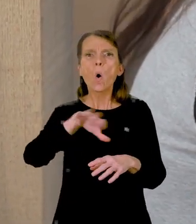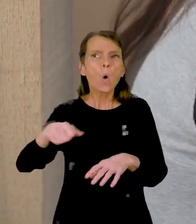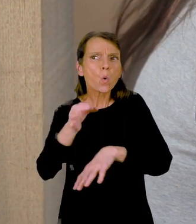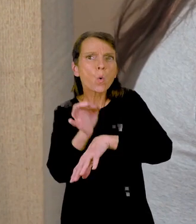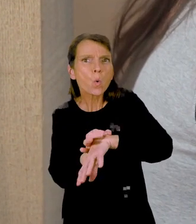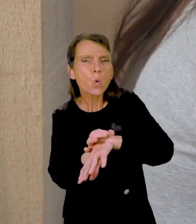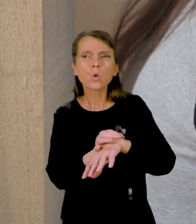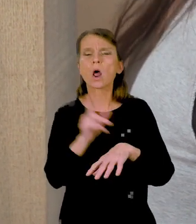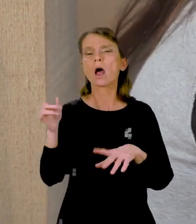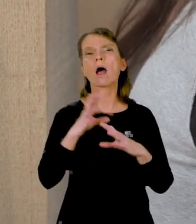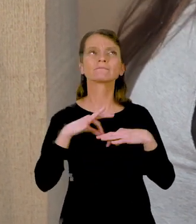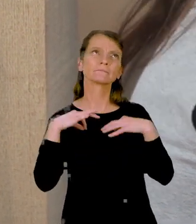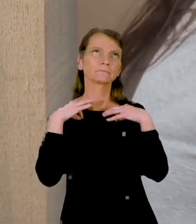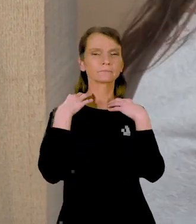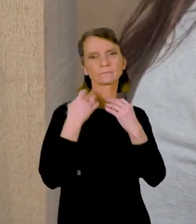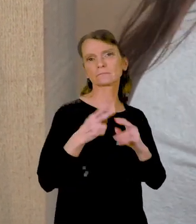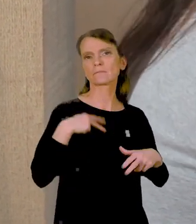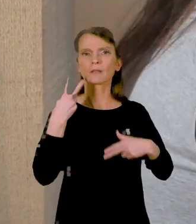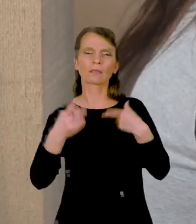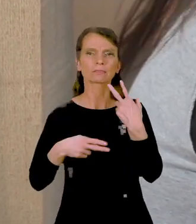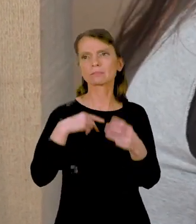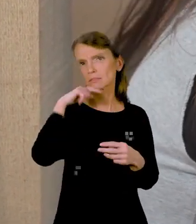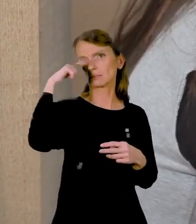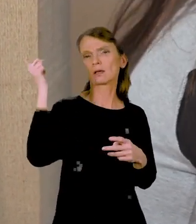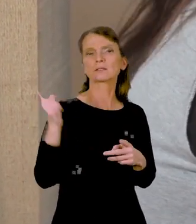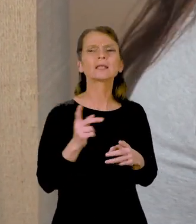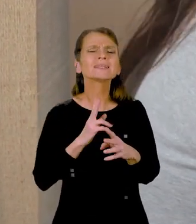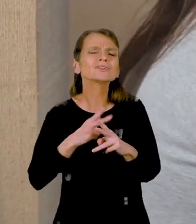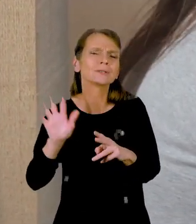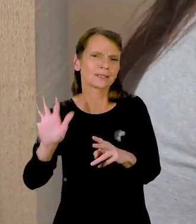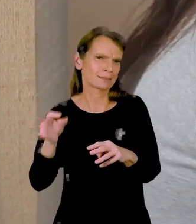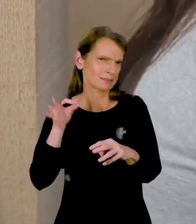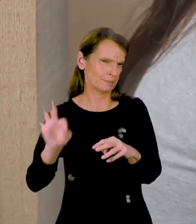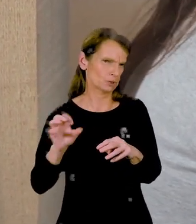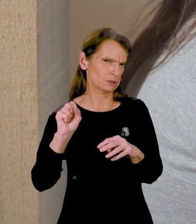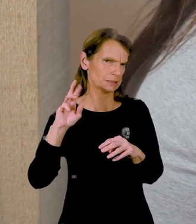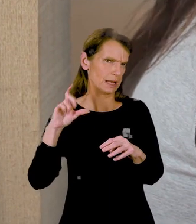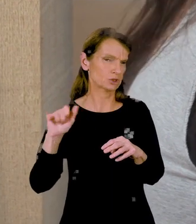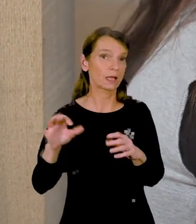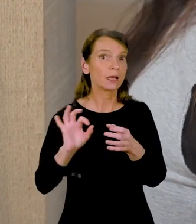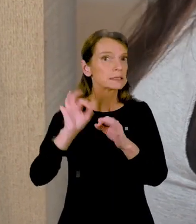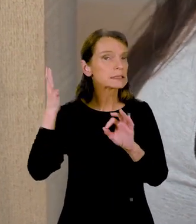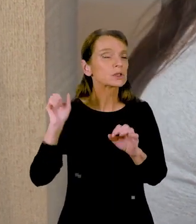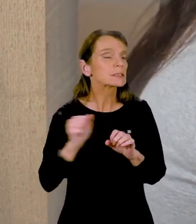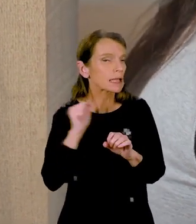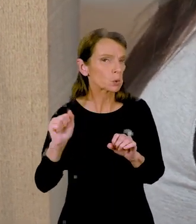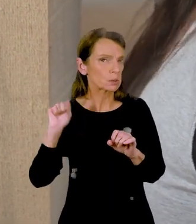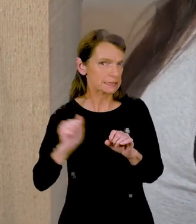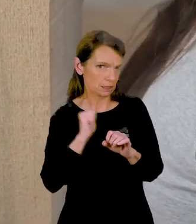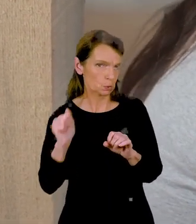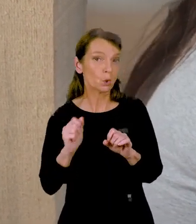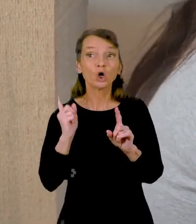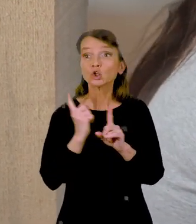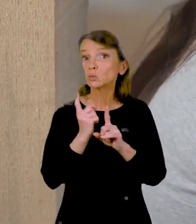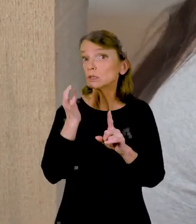se z njo kitijo, naduto, posrače. Zlato, zlato, če tudi mače,